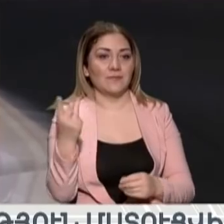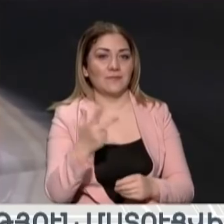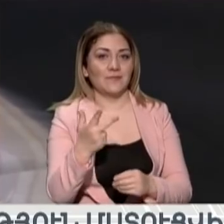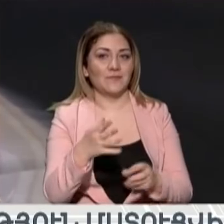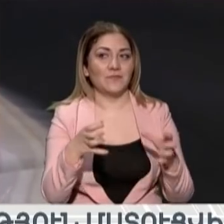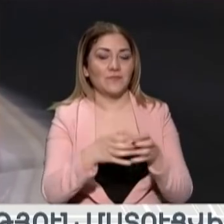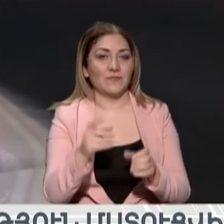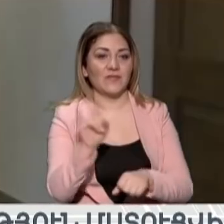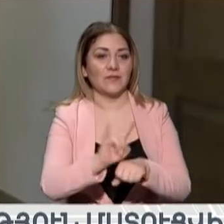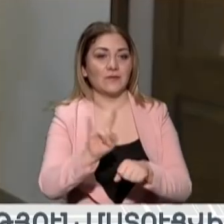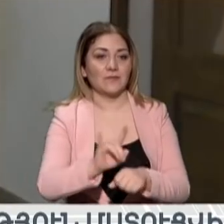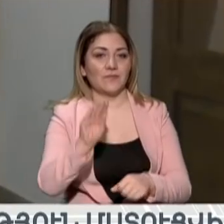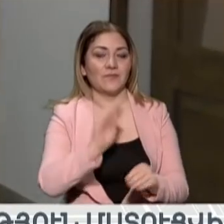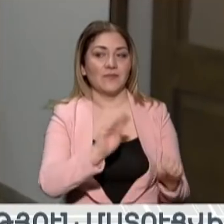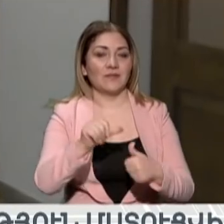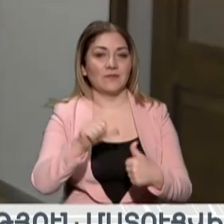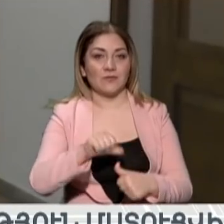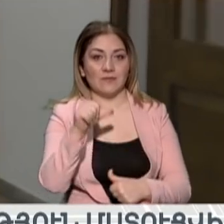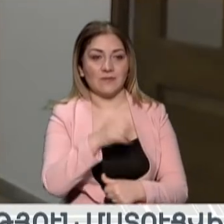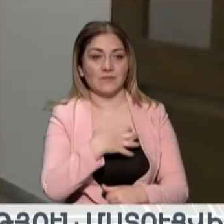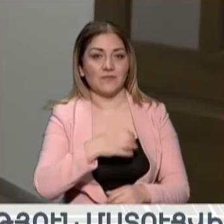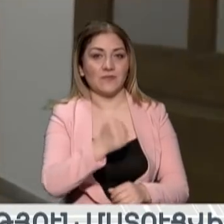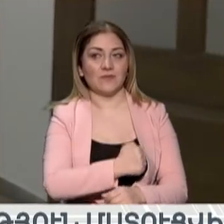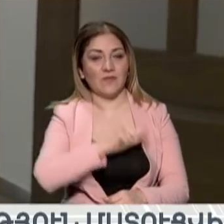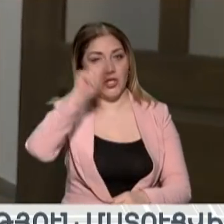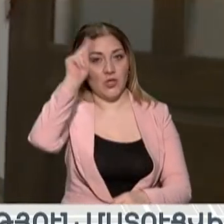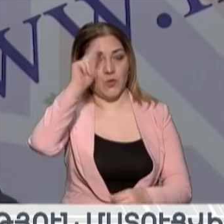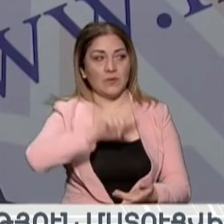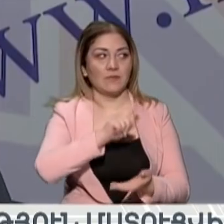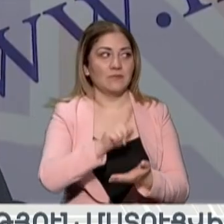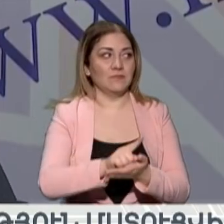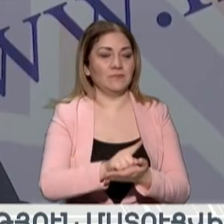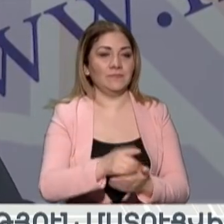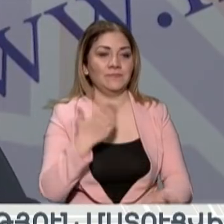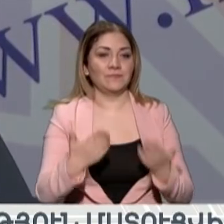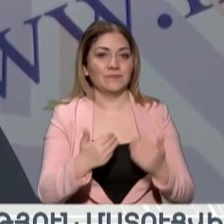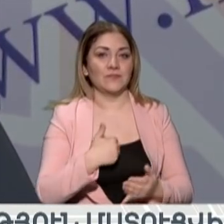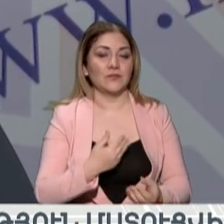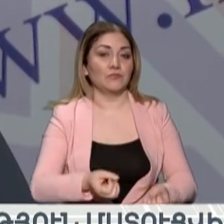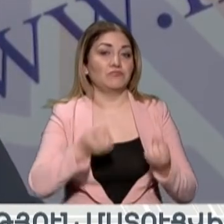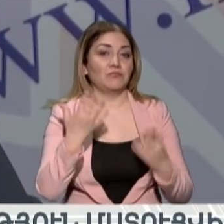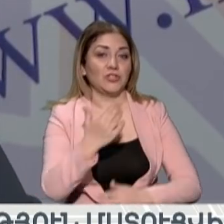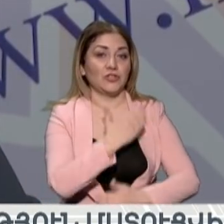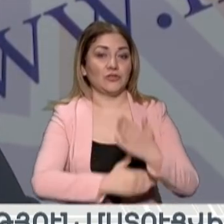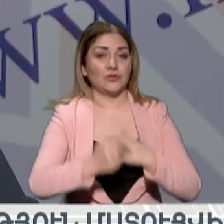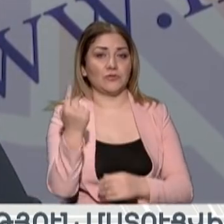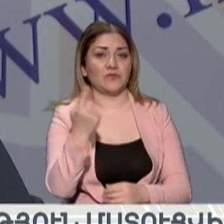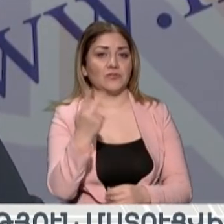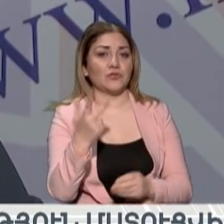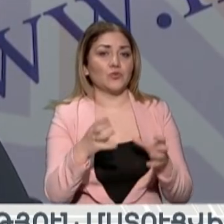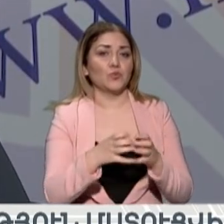կազմակերպելուց, պրոթեզավորումներից բացի, շատ կարևոր է նաև զինվորների կրթության հարցը։ Եթե մենք ուղղակի հաշմանդամության կարգ